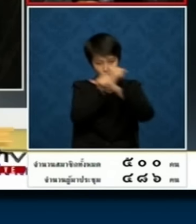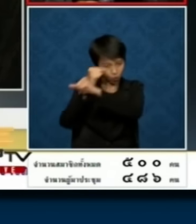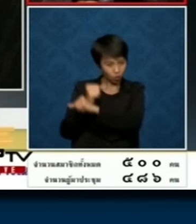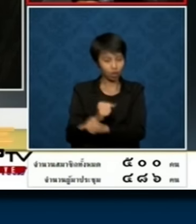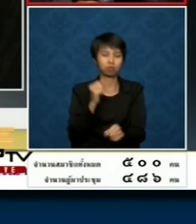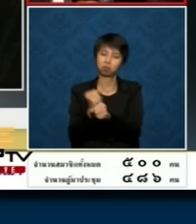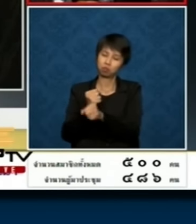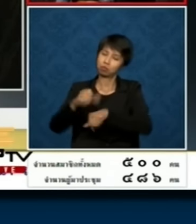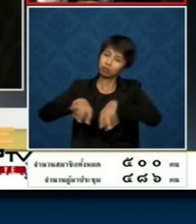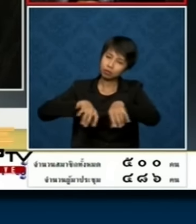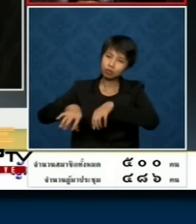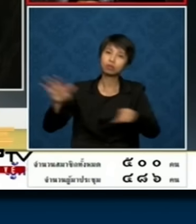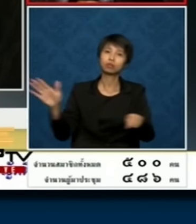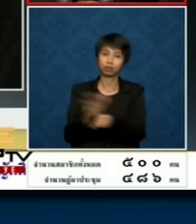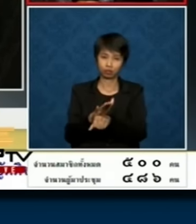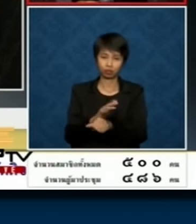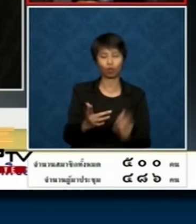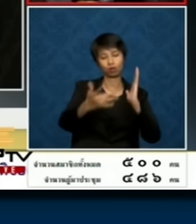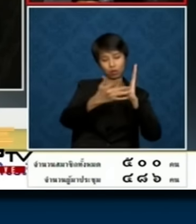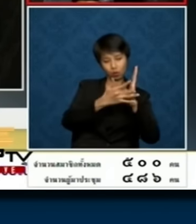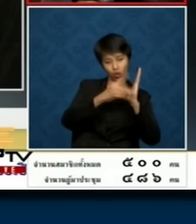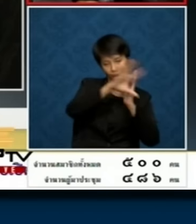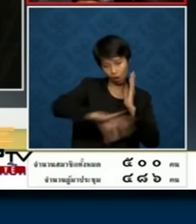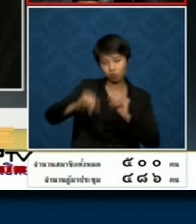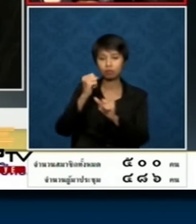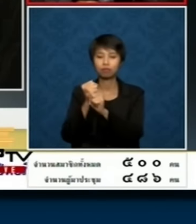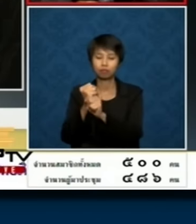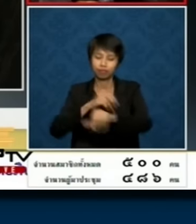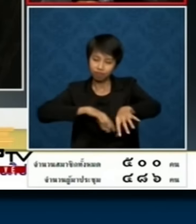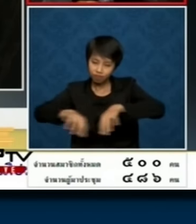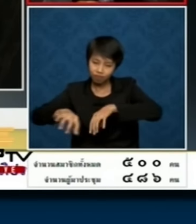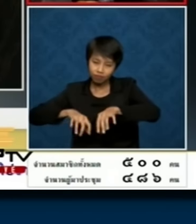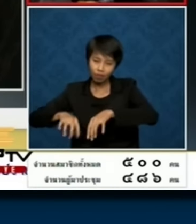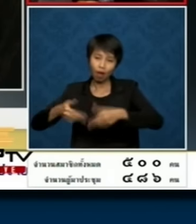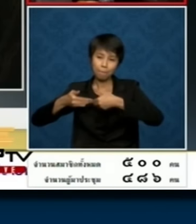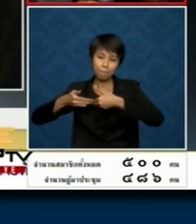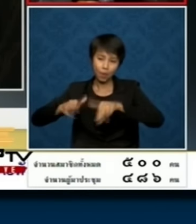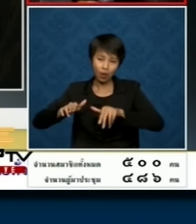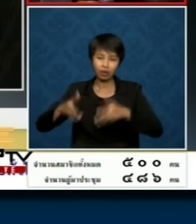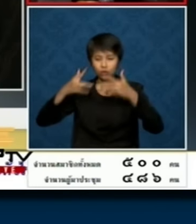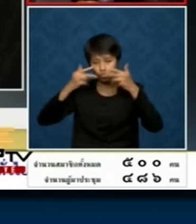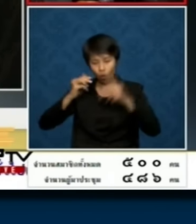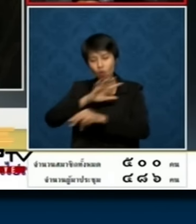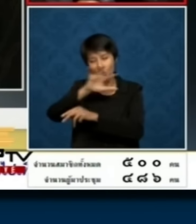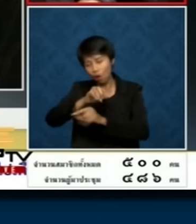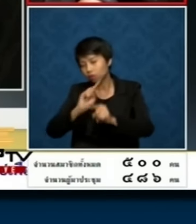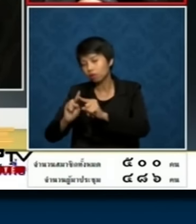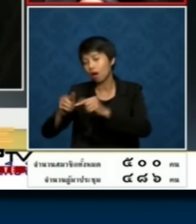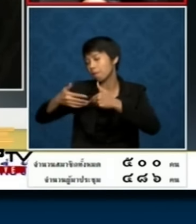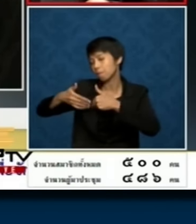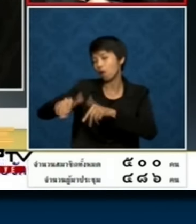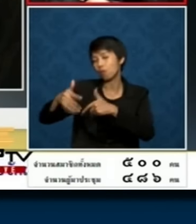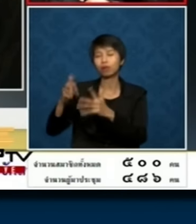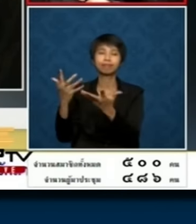มูลค่าไม่ต่ำกว่า 40,000ล้านบาทมากกว่างบรายจ่ายที่บางกระทรวงพิ่งได้รับไปเสียอีกมีประชาชนได้รับผลกระทบ